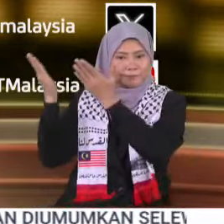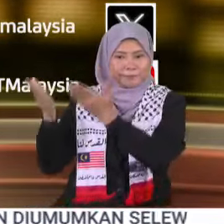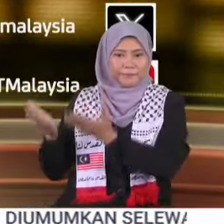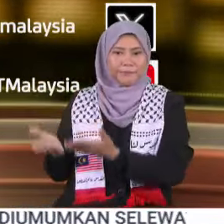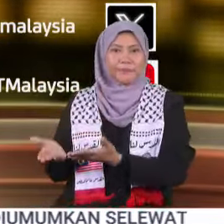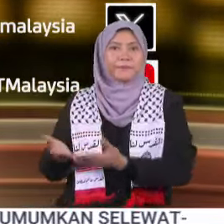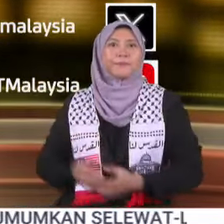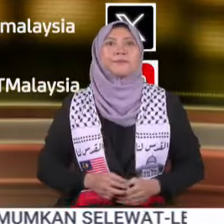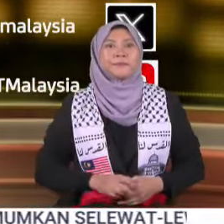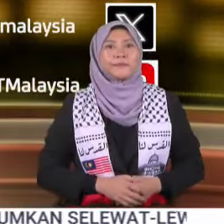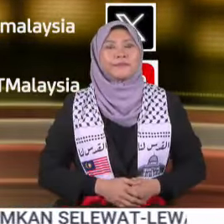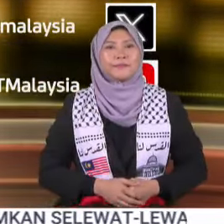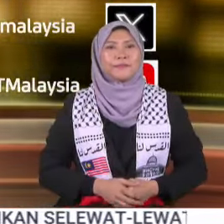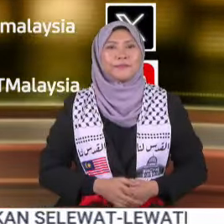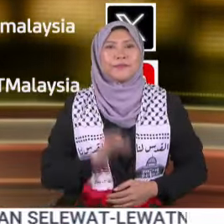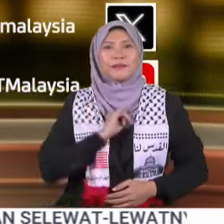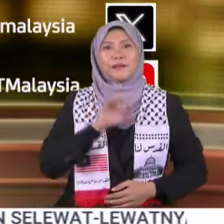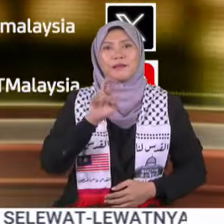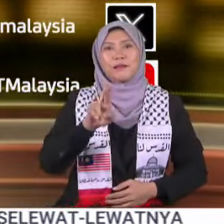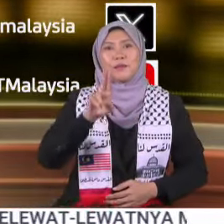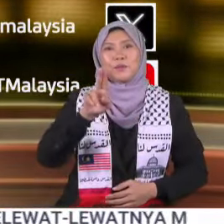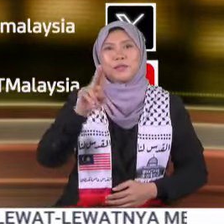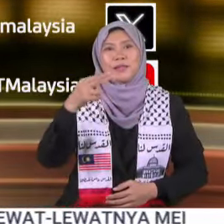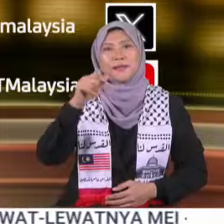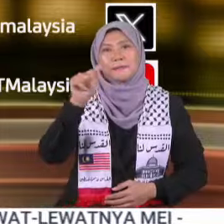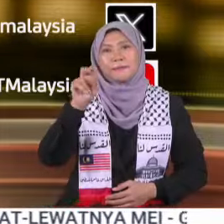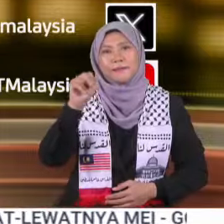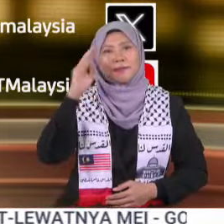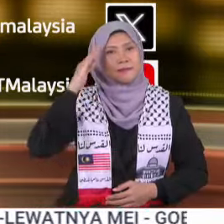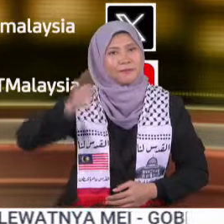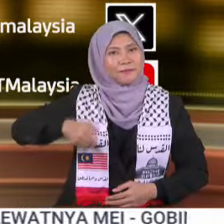Malaysia sekian daripada saya ruzamin pilus